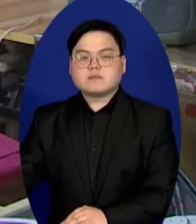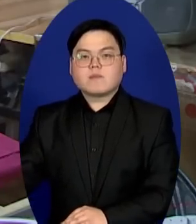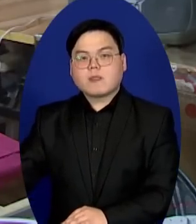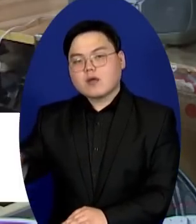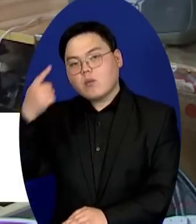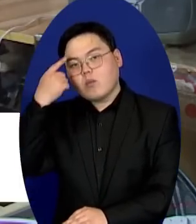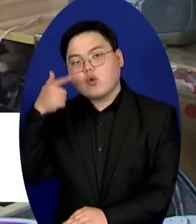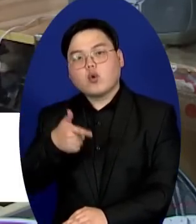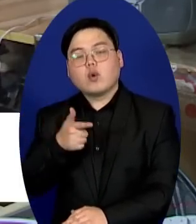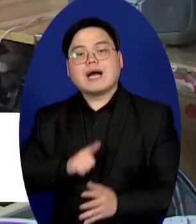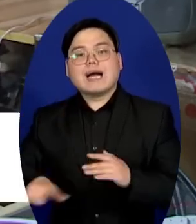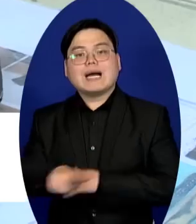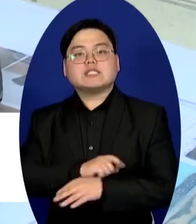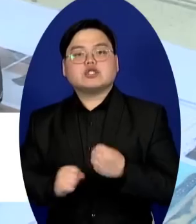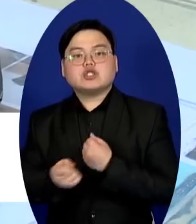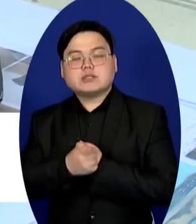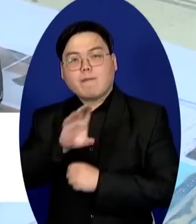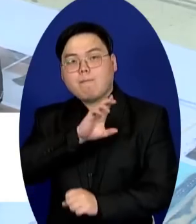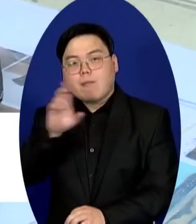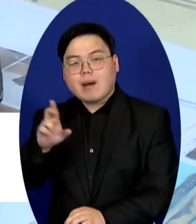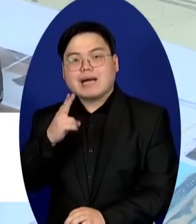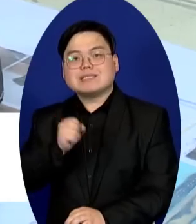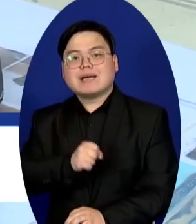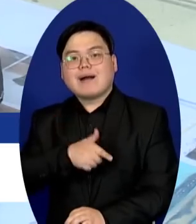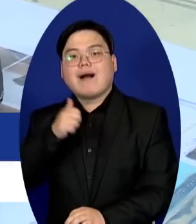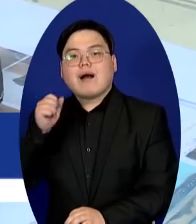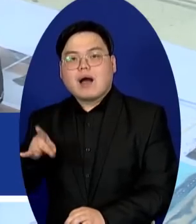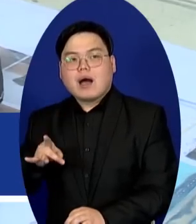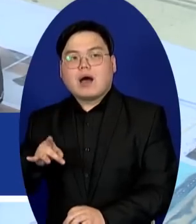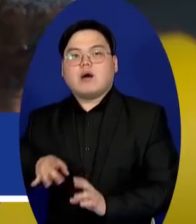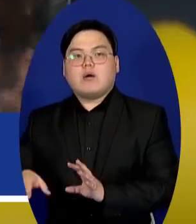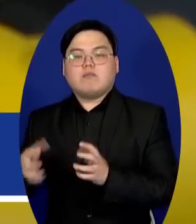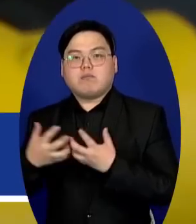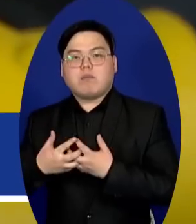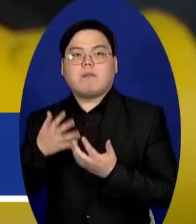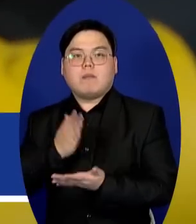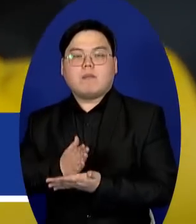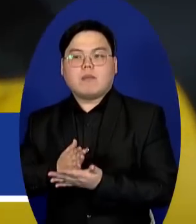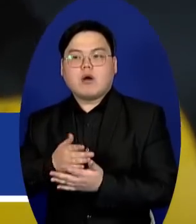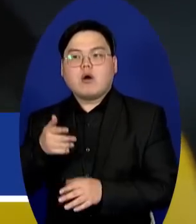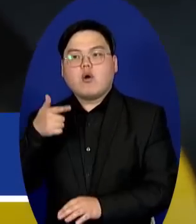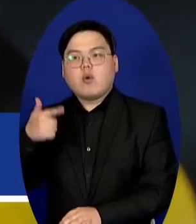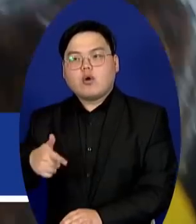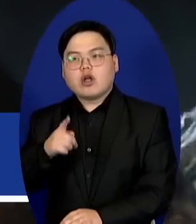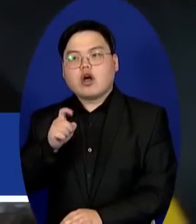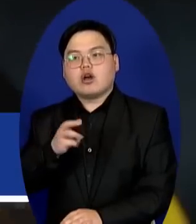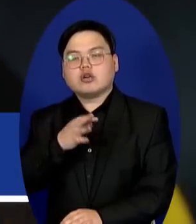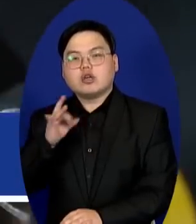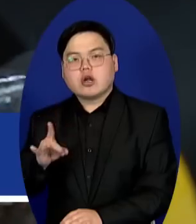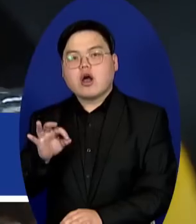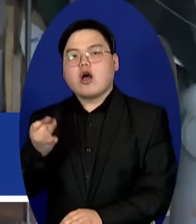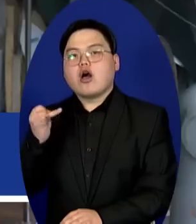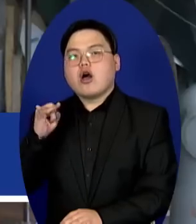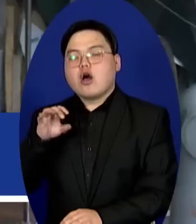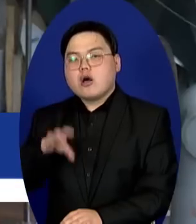Монгол гутлын газар нутгийн онцлог байгаль загварын нөхцөл бүрэн зохицсон байдаг. Мөн гутлын ээтэн хоншоор амьс хоёрын хоорондох